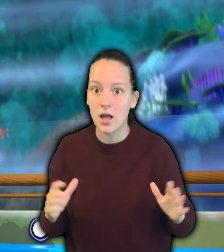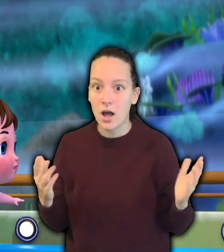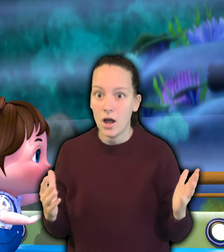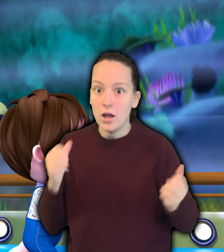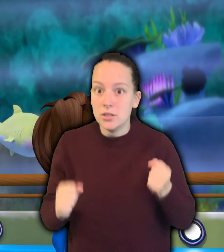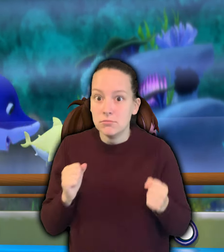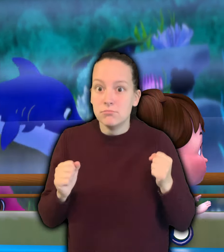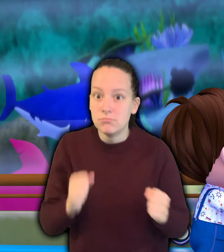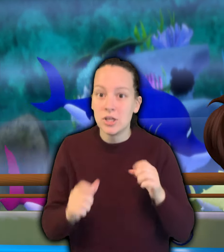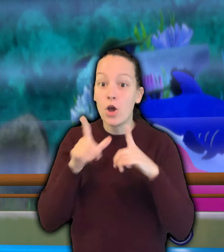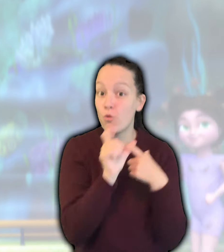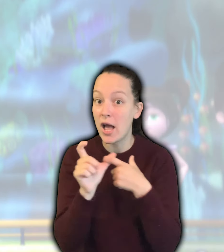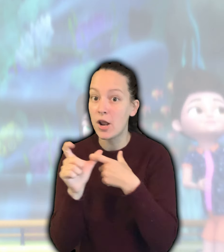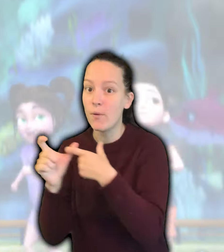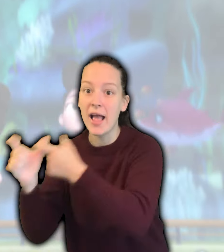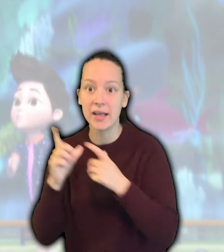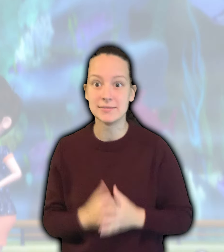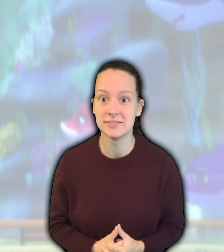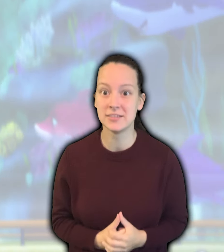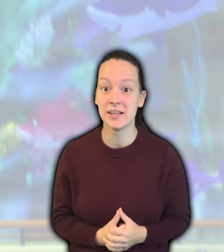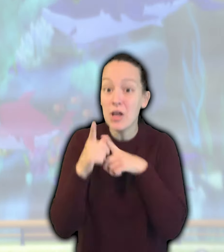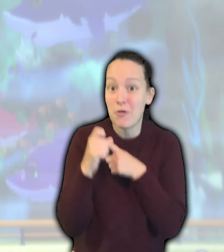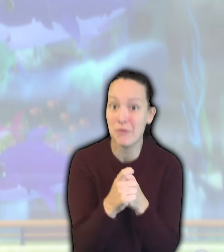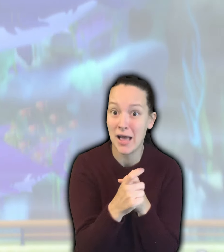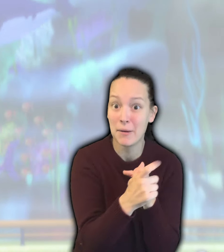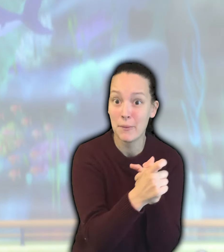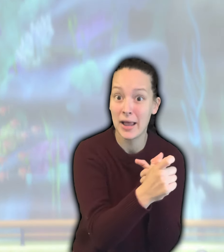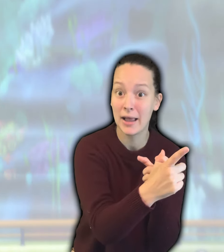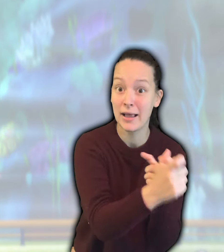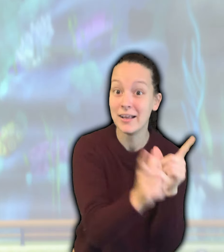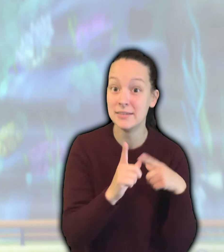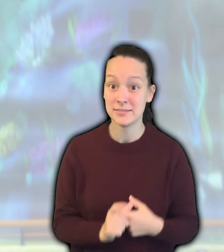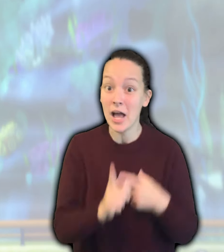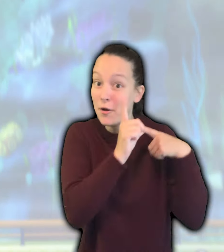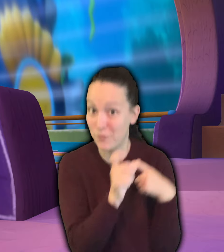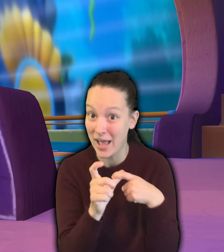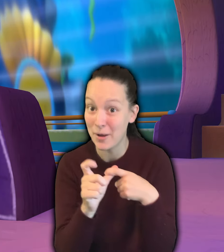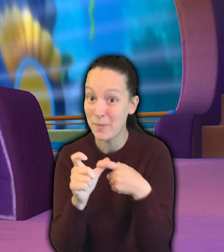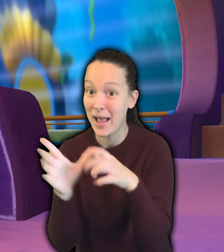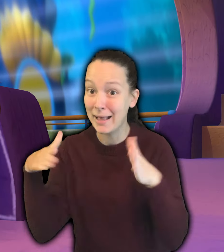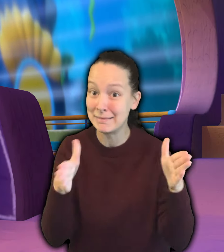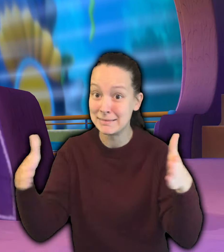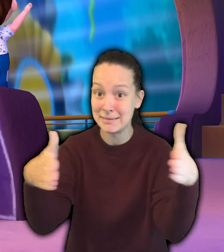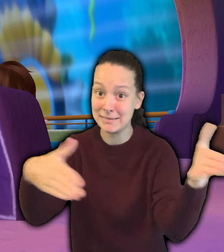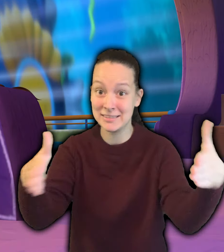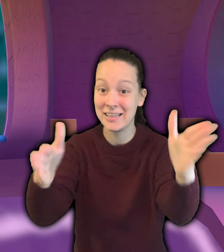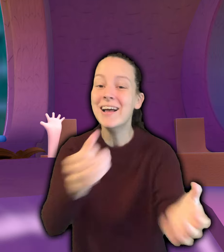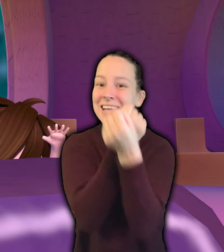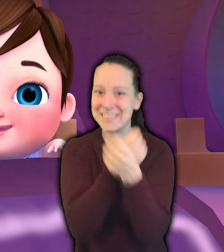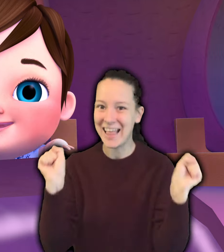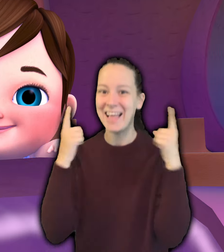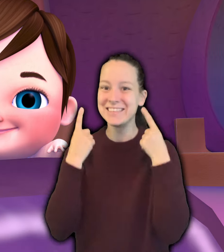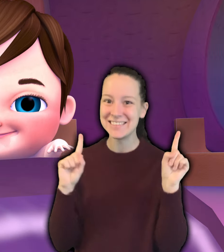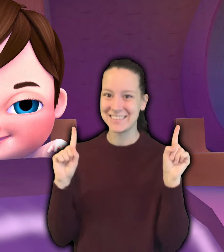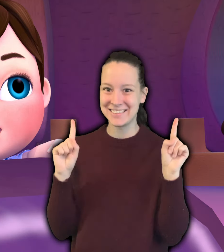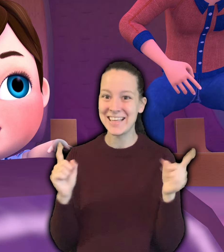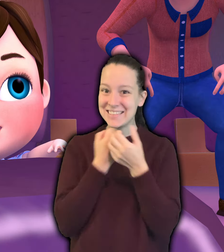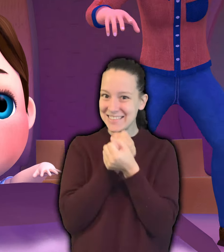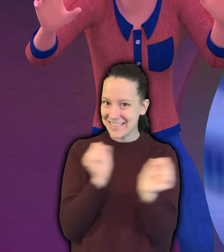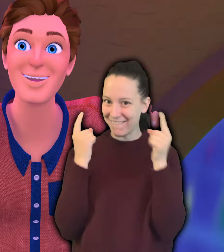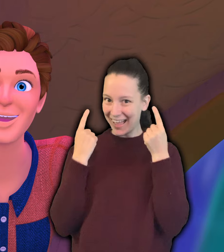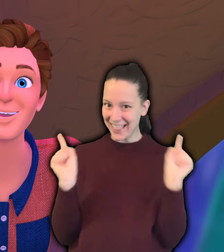家族逃げろ逃げろ逃げろ逃げろ